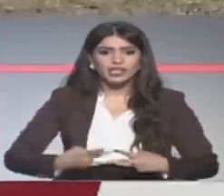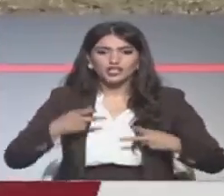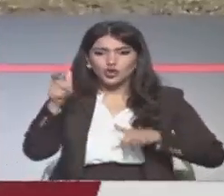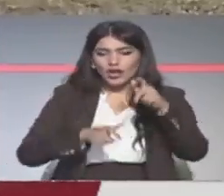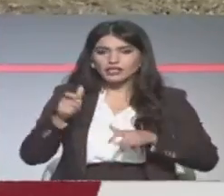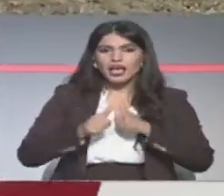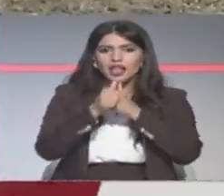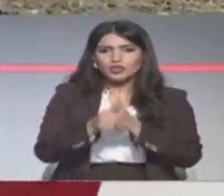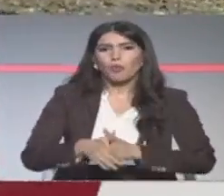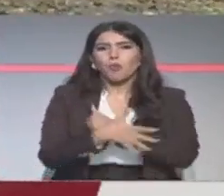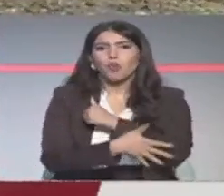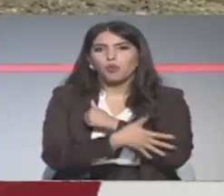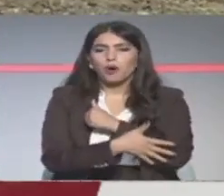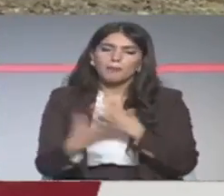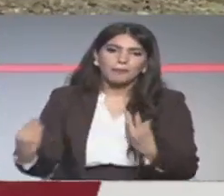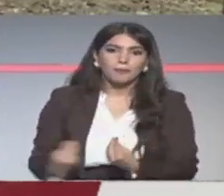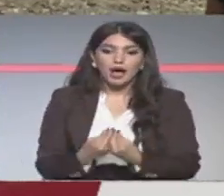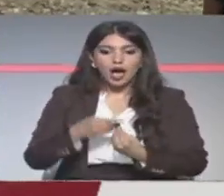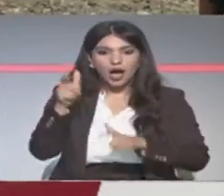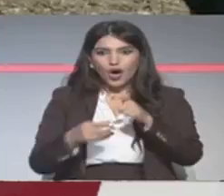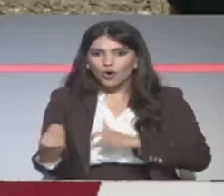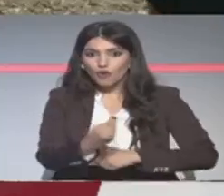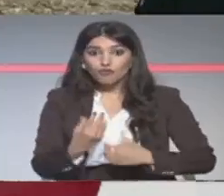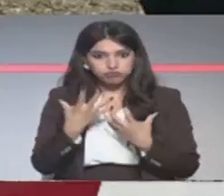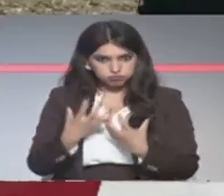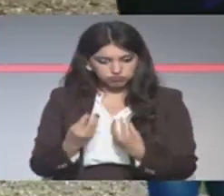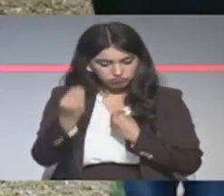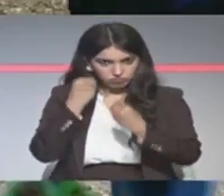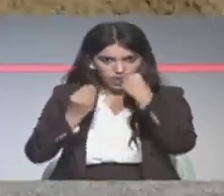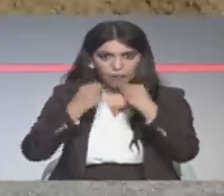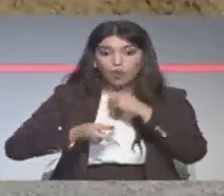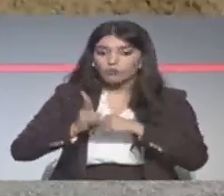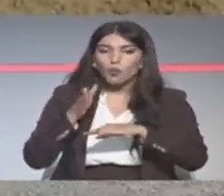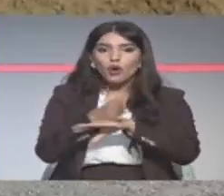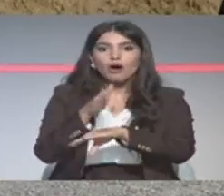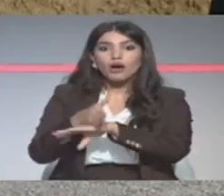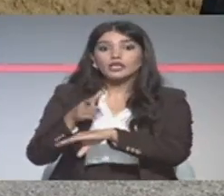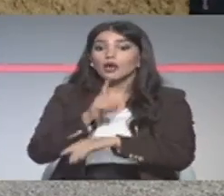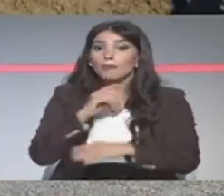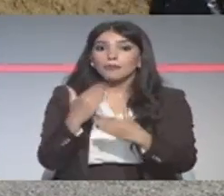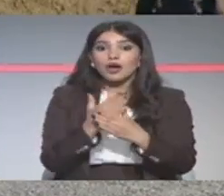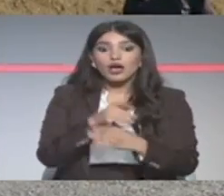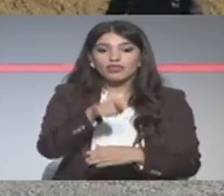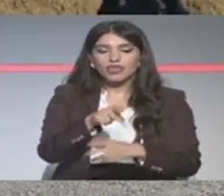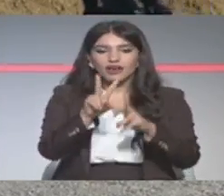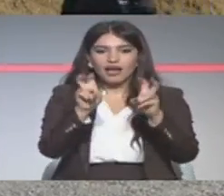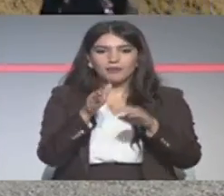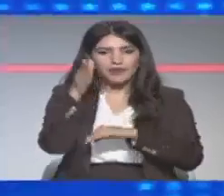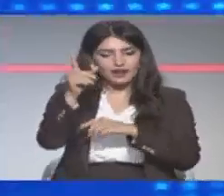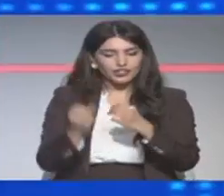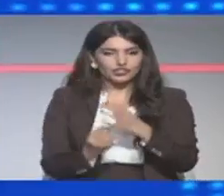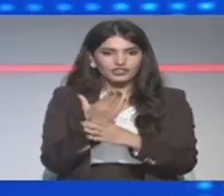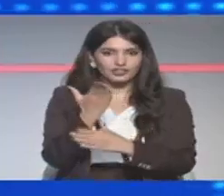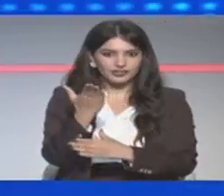سكان المناطق الريفية تقابلها عزيمة أبنائها في التحصيل والمعرفة لتظل المدرسة عنوان أمل متجدد.